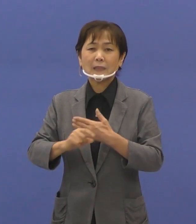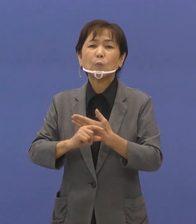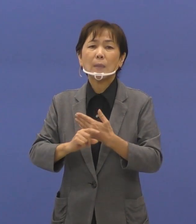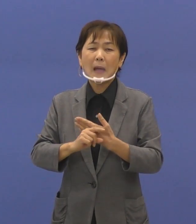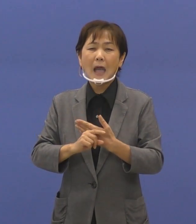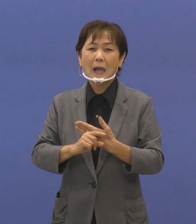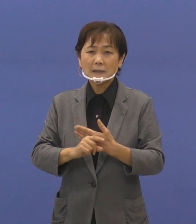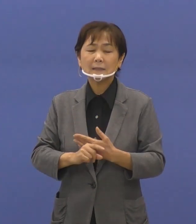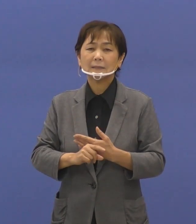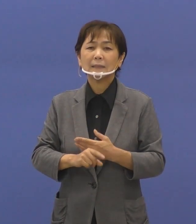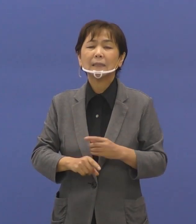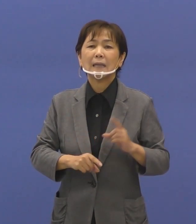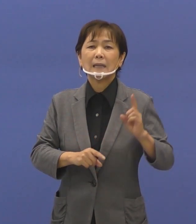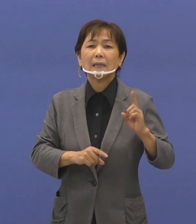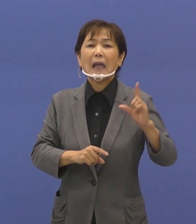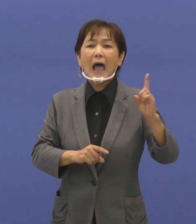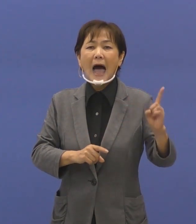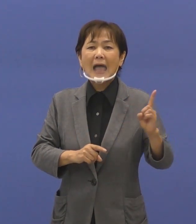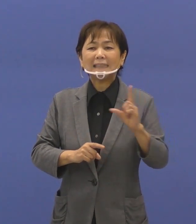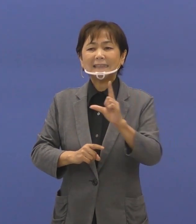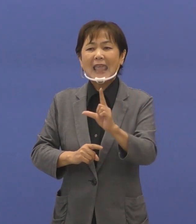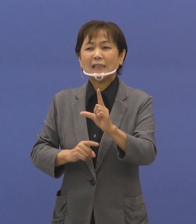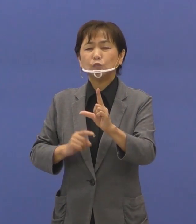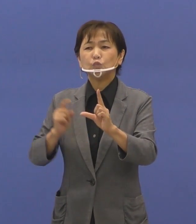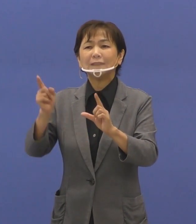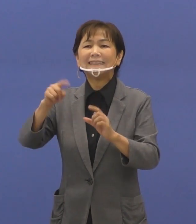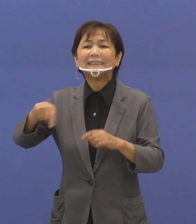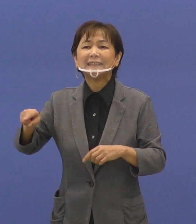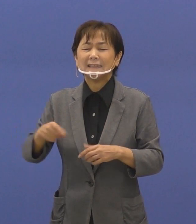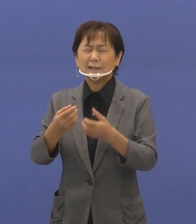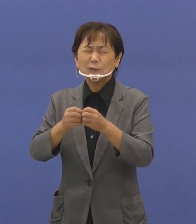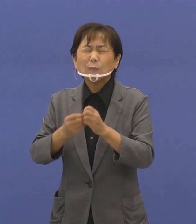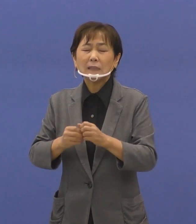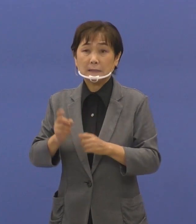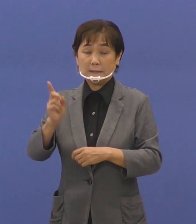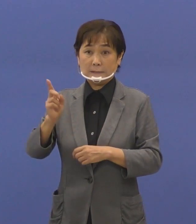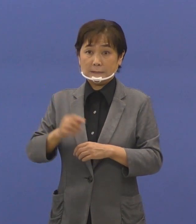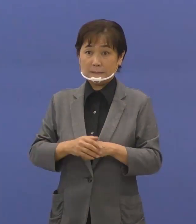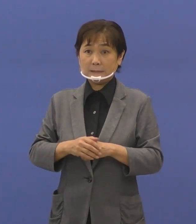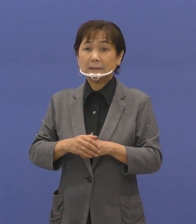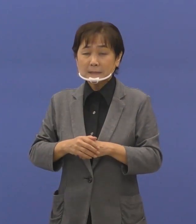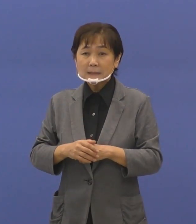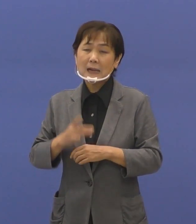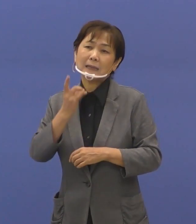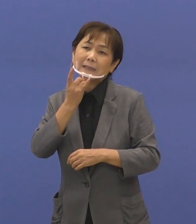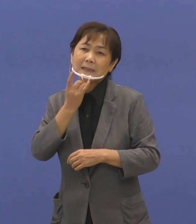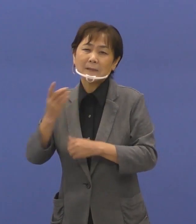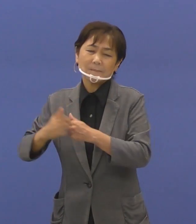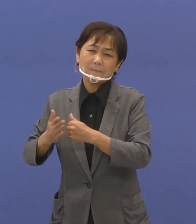しい方ですので、そこに期待をしたいということ、そして